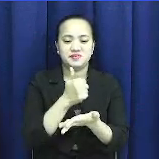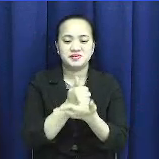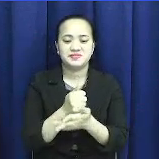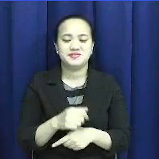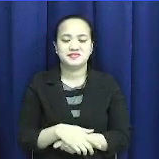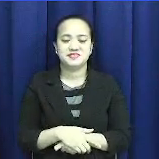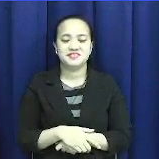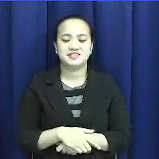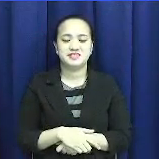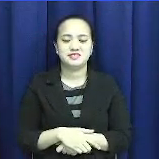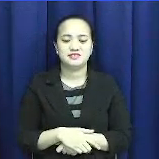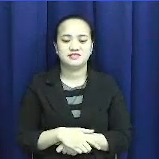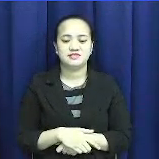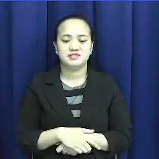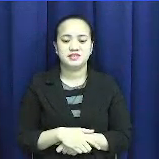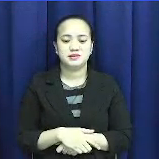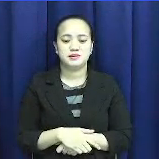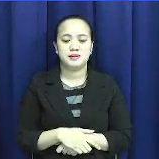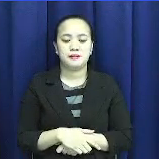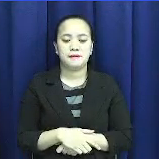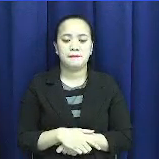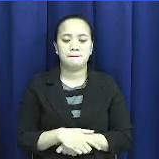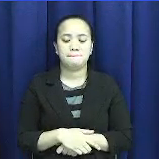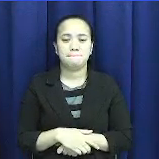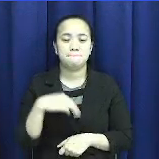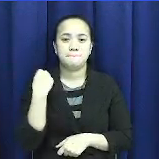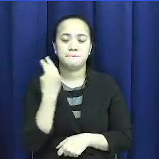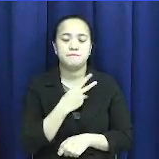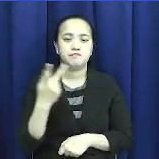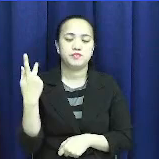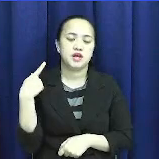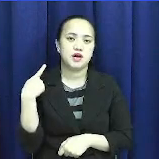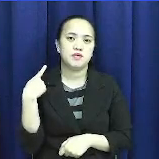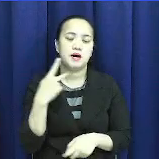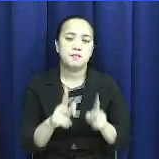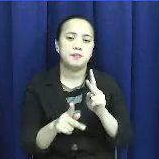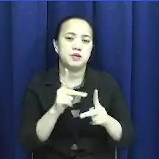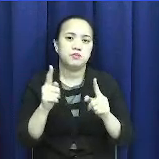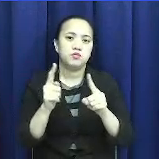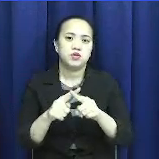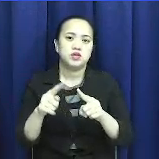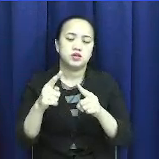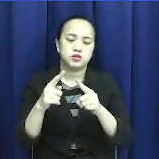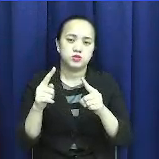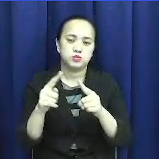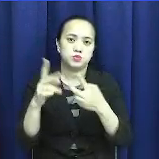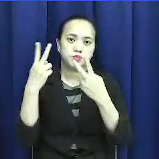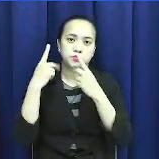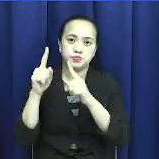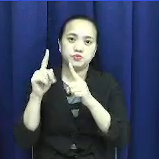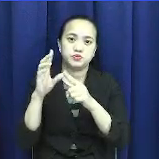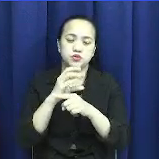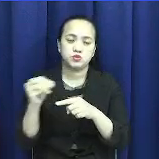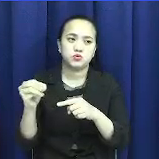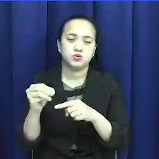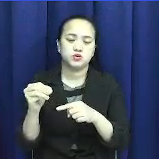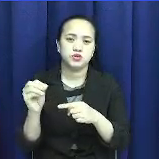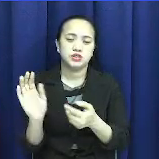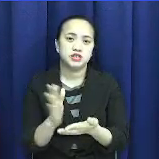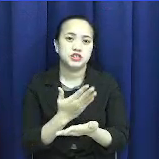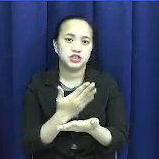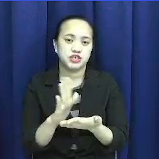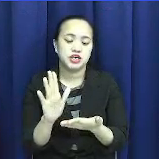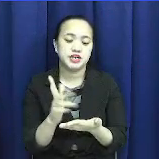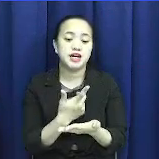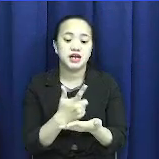ipanalangin po natin yan. At may mga kasamahan po tayo na nagpunta na po doon para po tumulong mag-soul winning. Evangelistic revival po